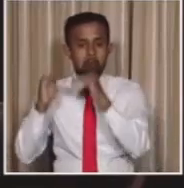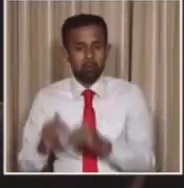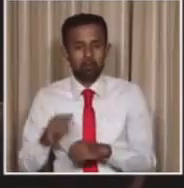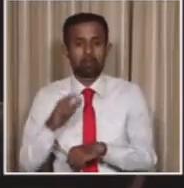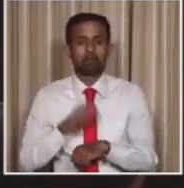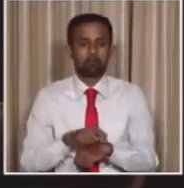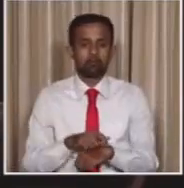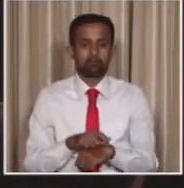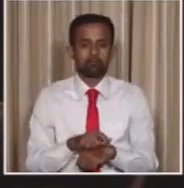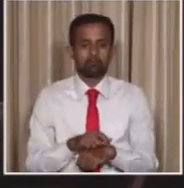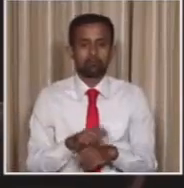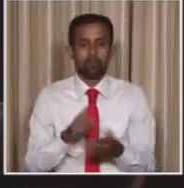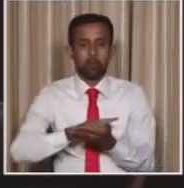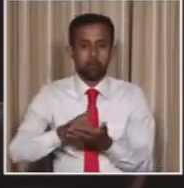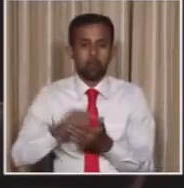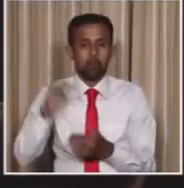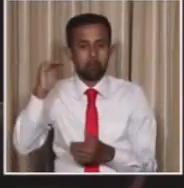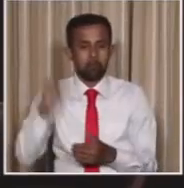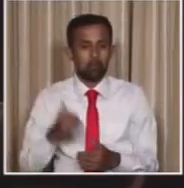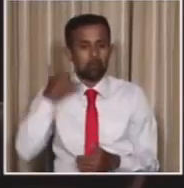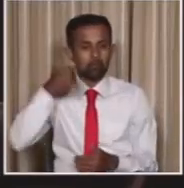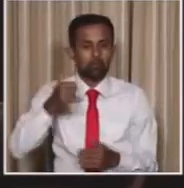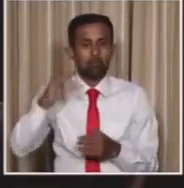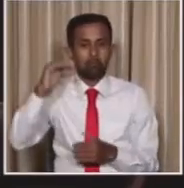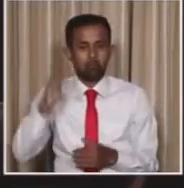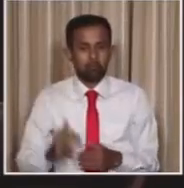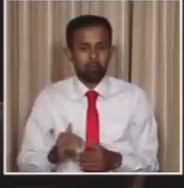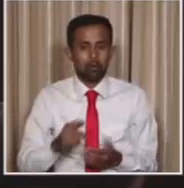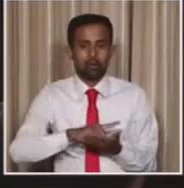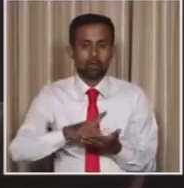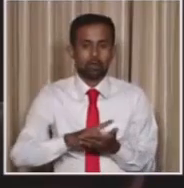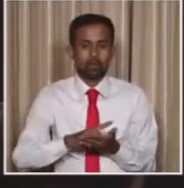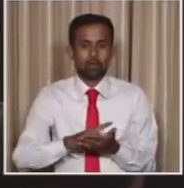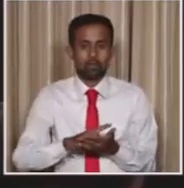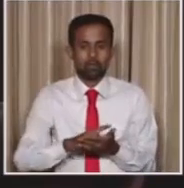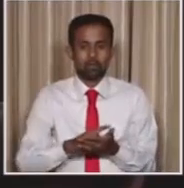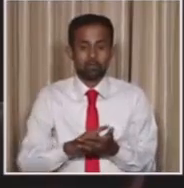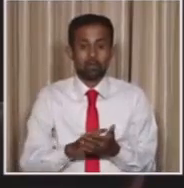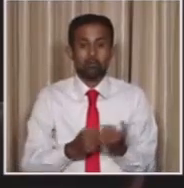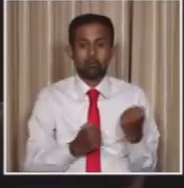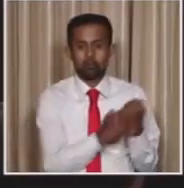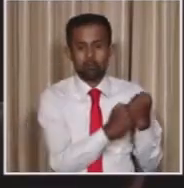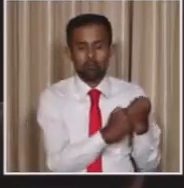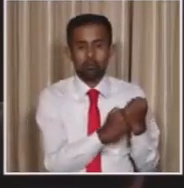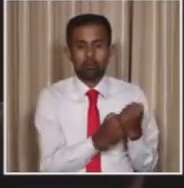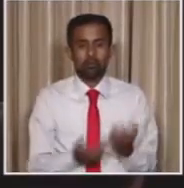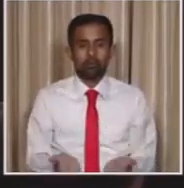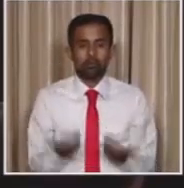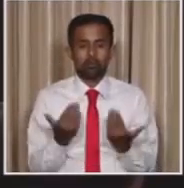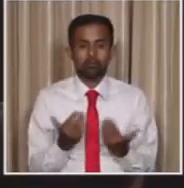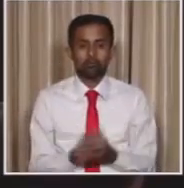තමයි බහින කලාව ටෙලිෆෝන් එකේ බහින කලාව ටෙලිෆෝන් එක නම් කොහමද මන්තර මුක්කුව ගහයි එහෙමනම්